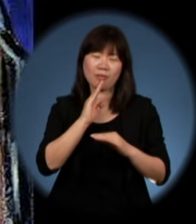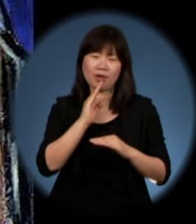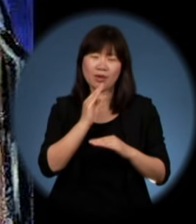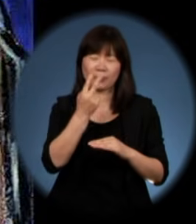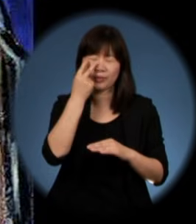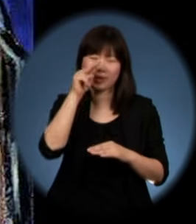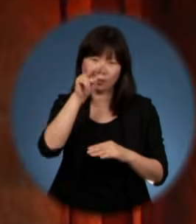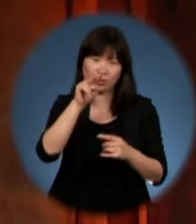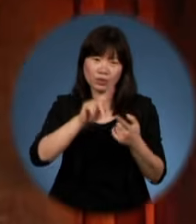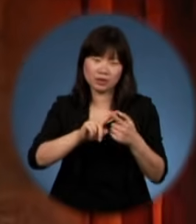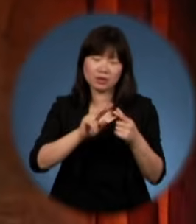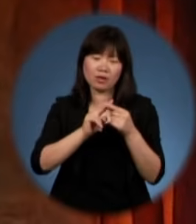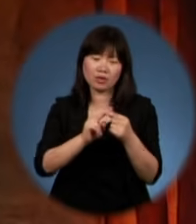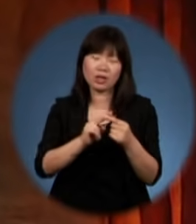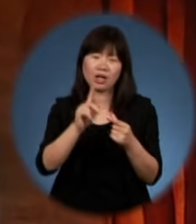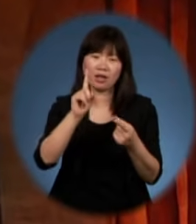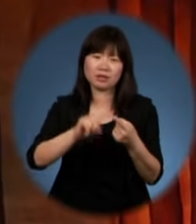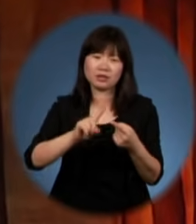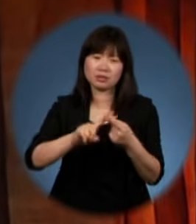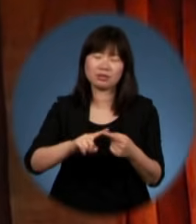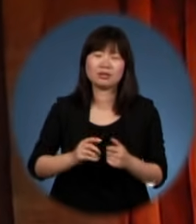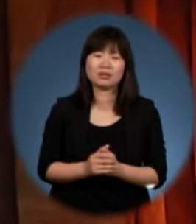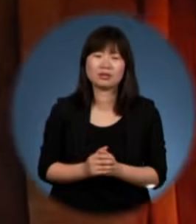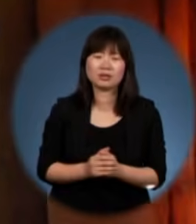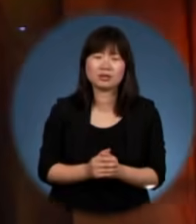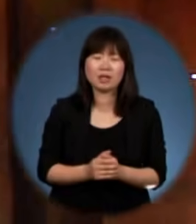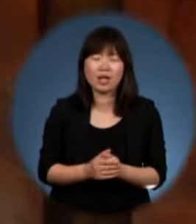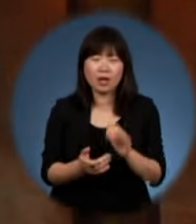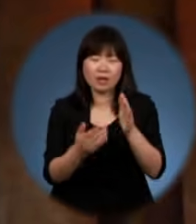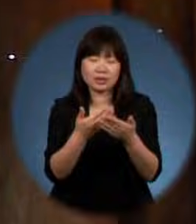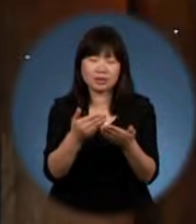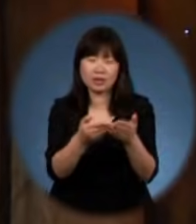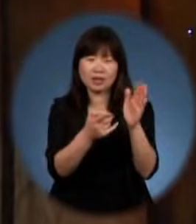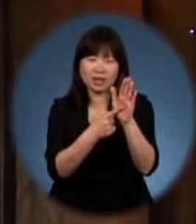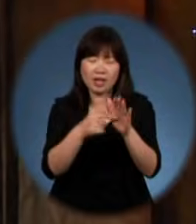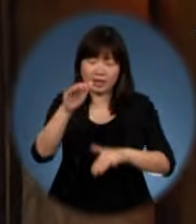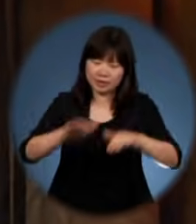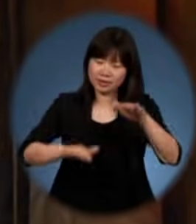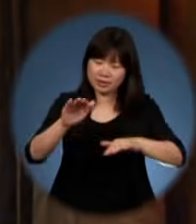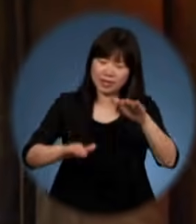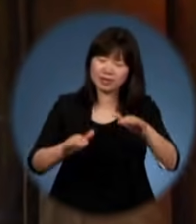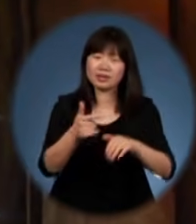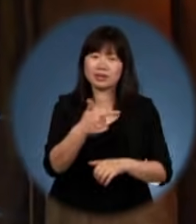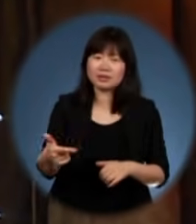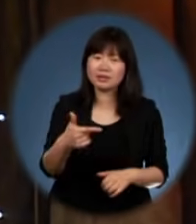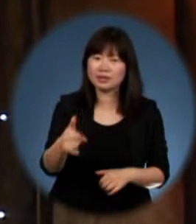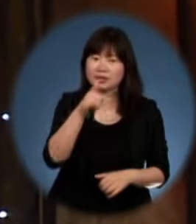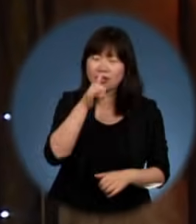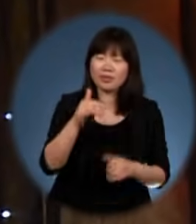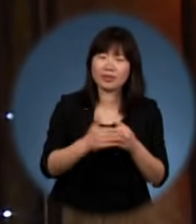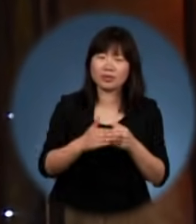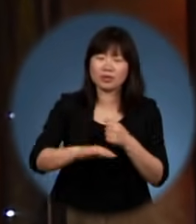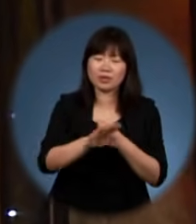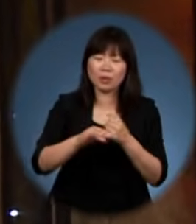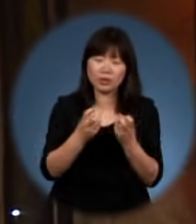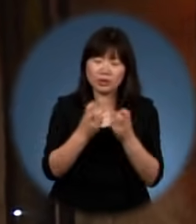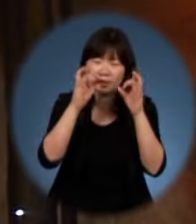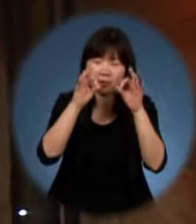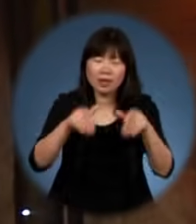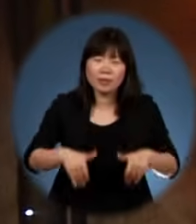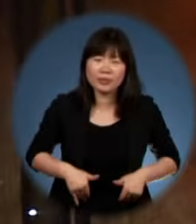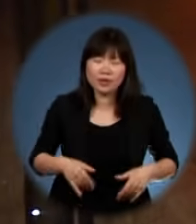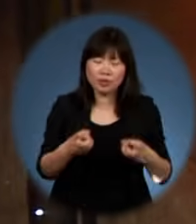눈에 보이는 것과 그것을 묘사한 더 사이에 현격한 차이가 있다는 거죠 그리고 여러분 우리는 어떻게 봐야 되니까